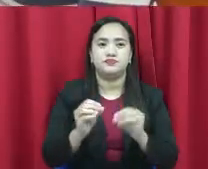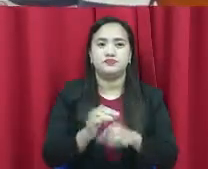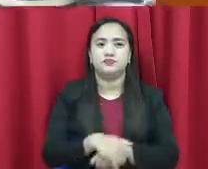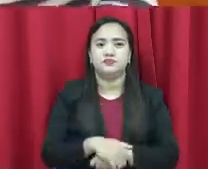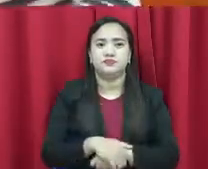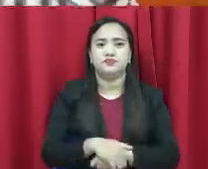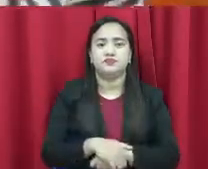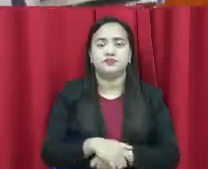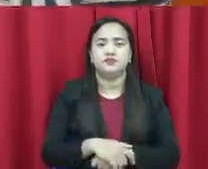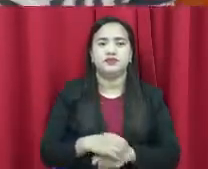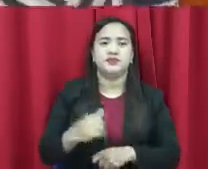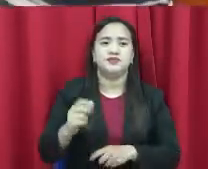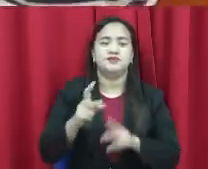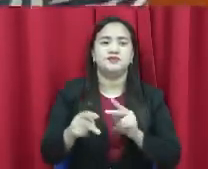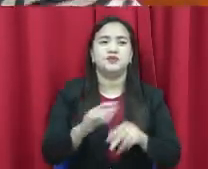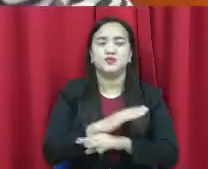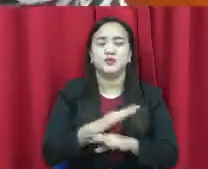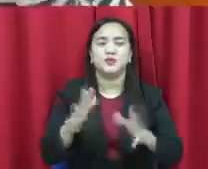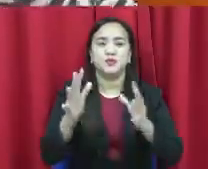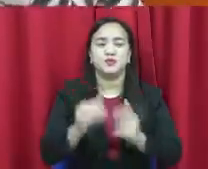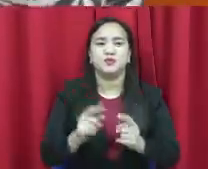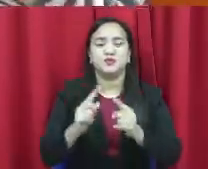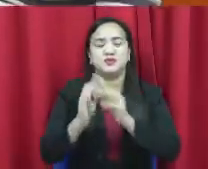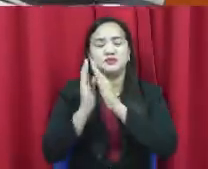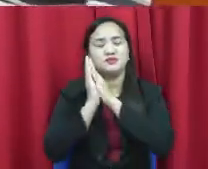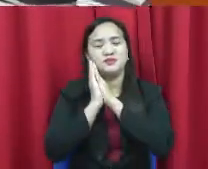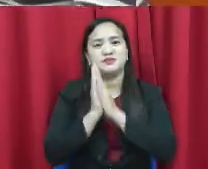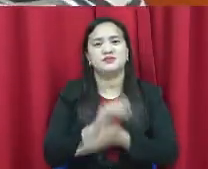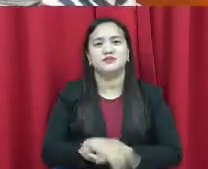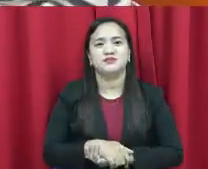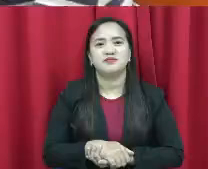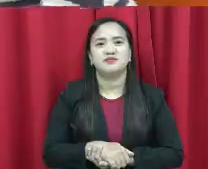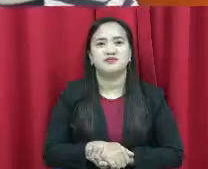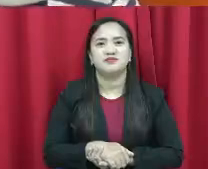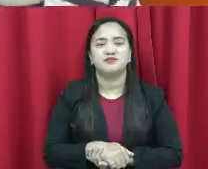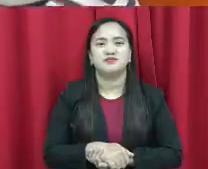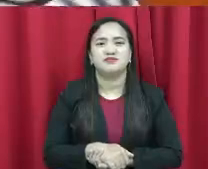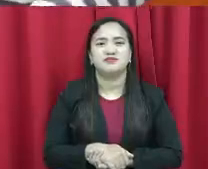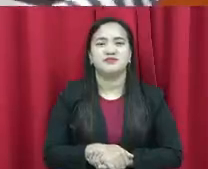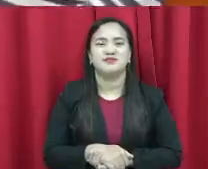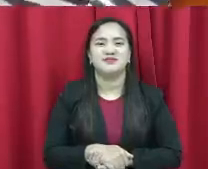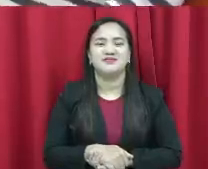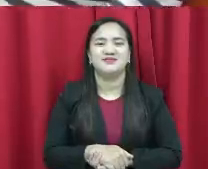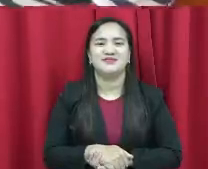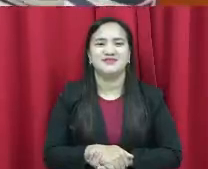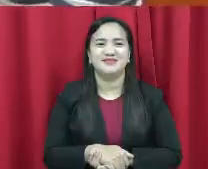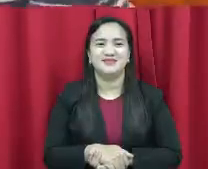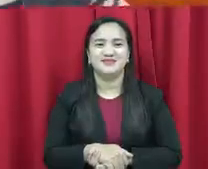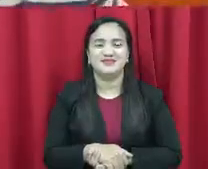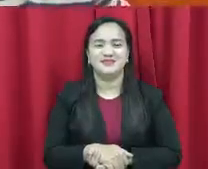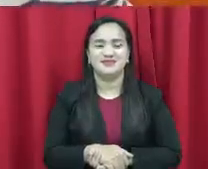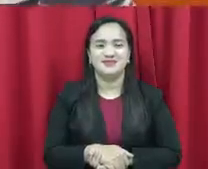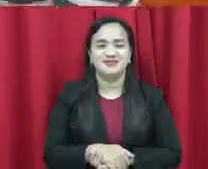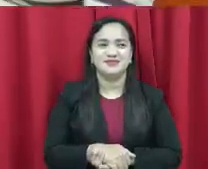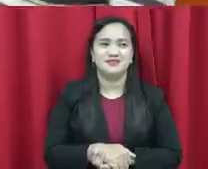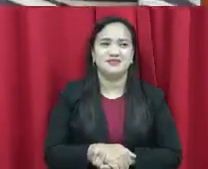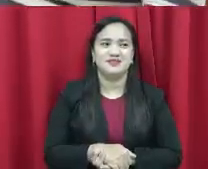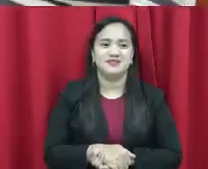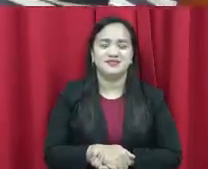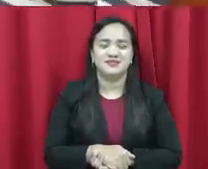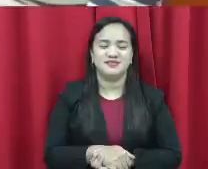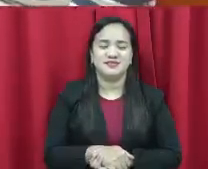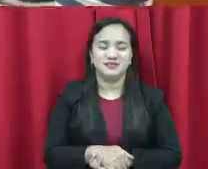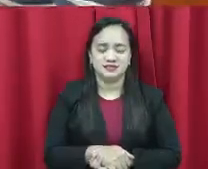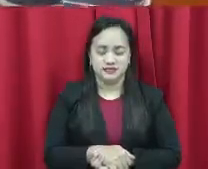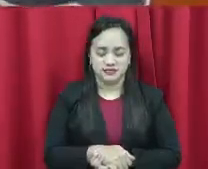ng matulog malalaman mo nag-away kayo Bakit ang lalaki ng eyebags niyo walang din Natulog kasi naniniwala